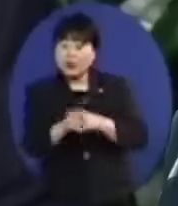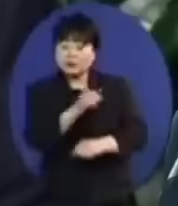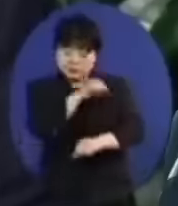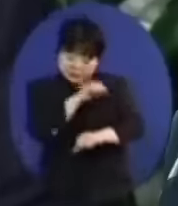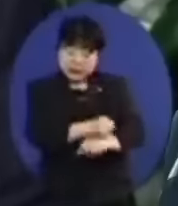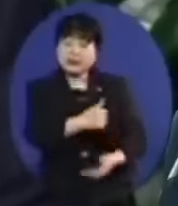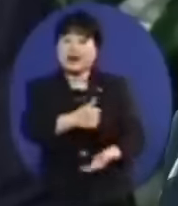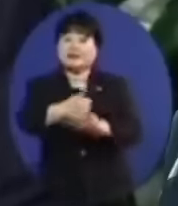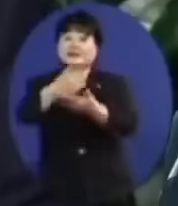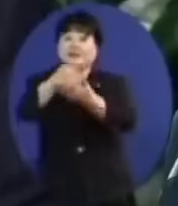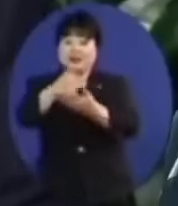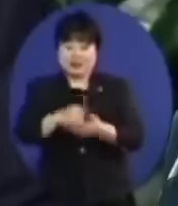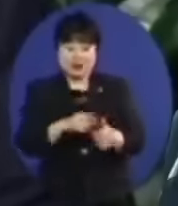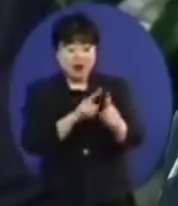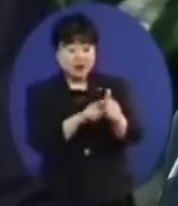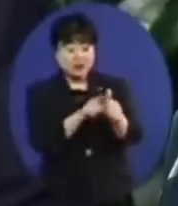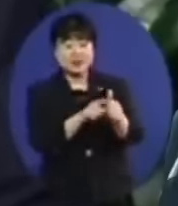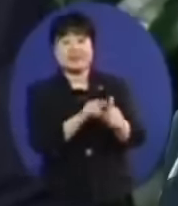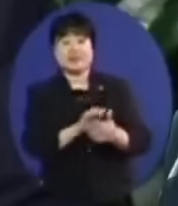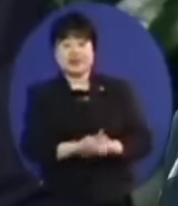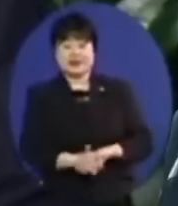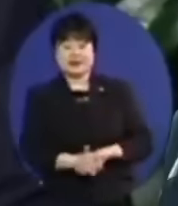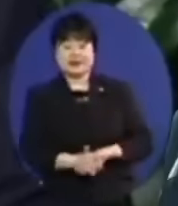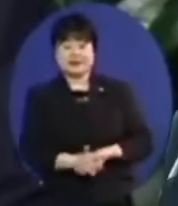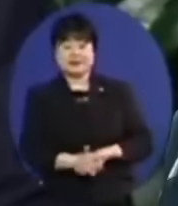허지슨 테일러가 이렇게 말했습니다.